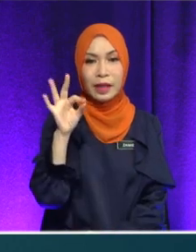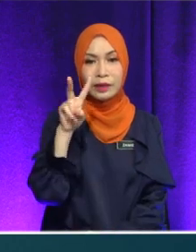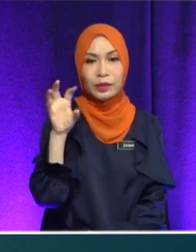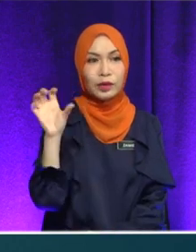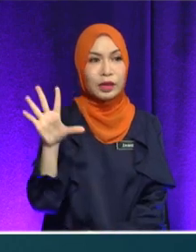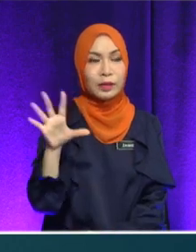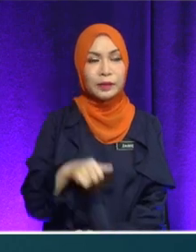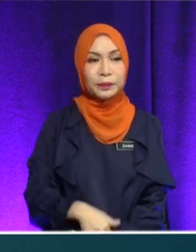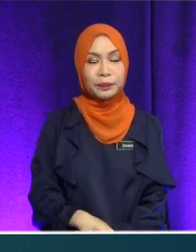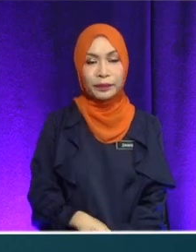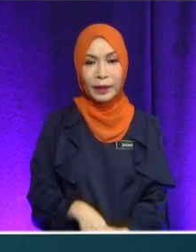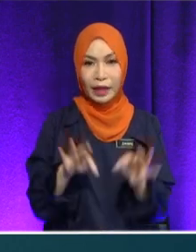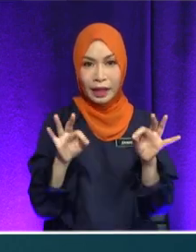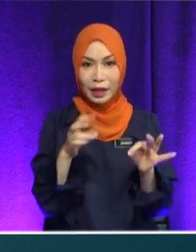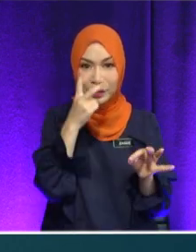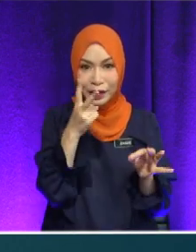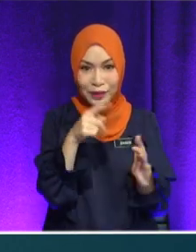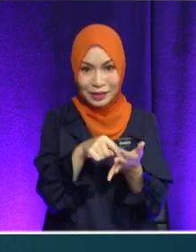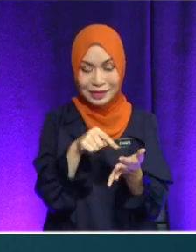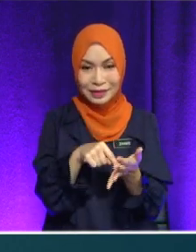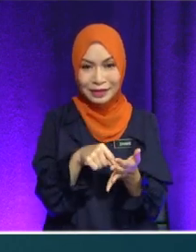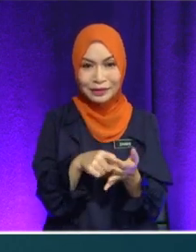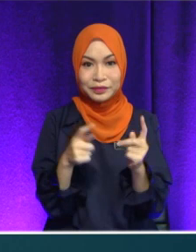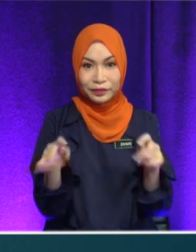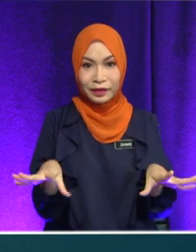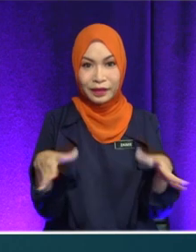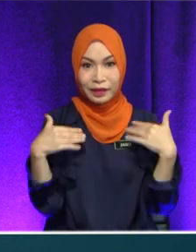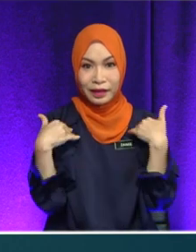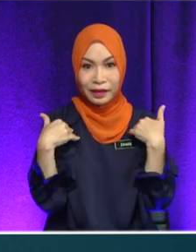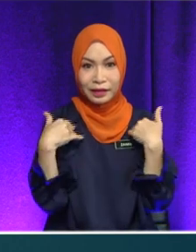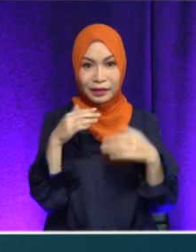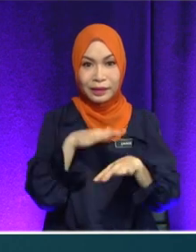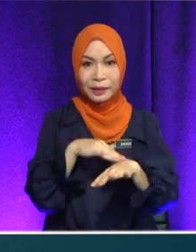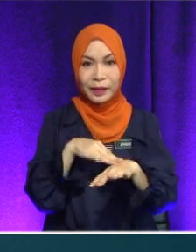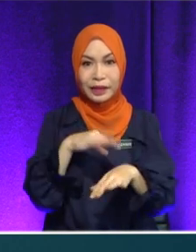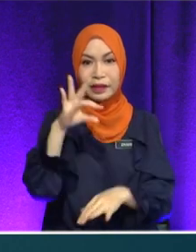aliran ini eksperiliter juga telah wujud pada zaman